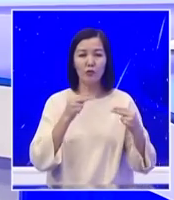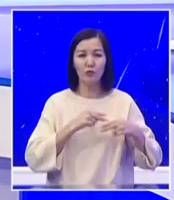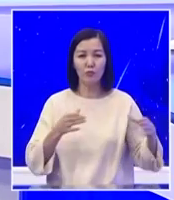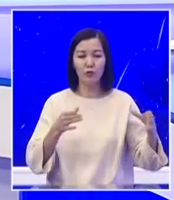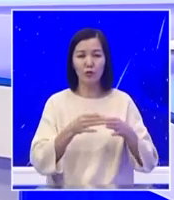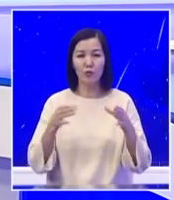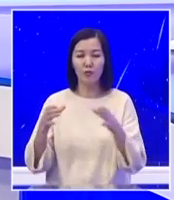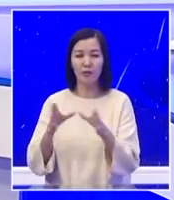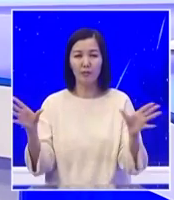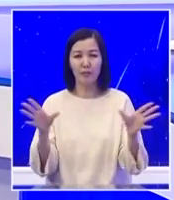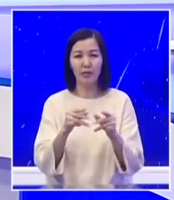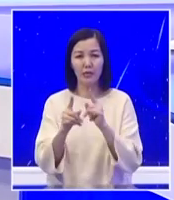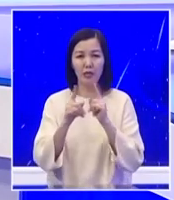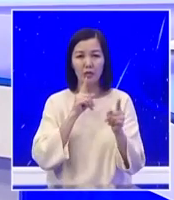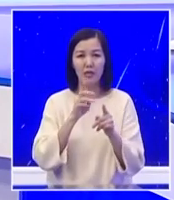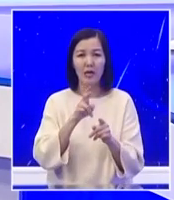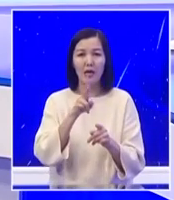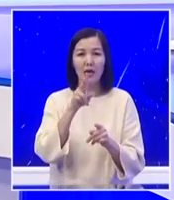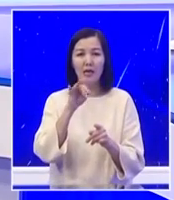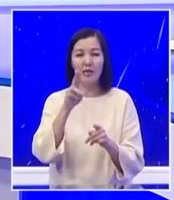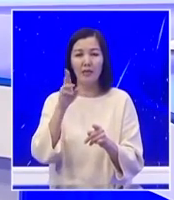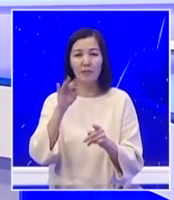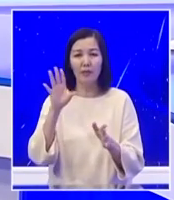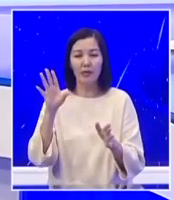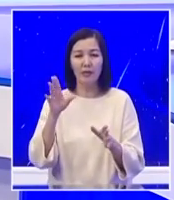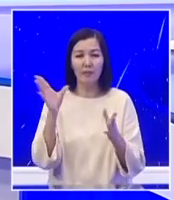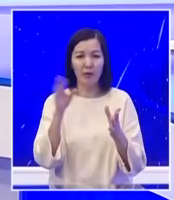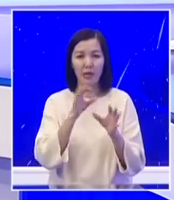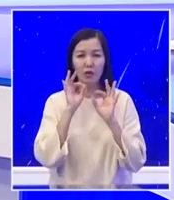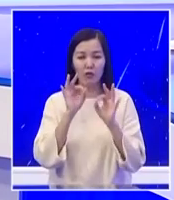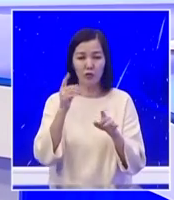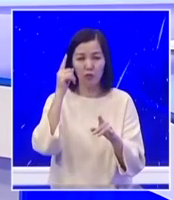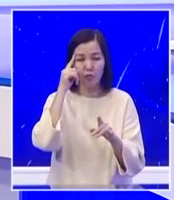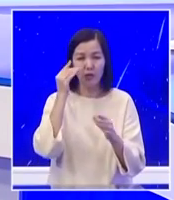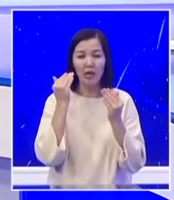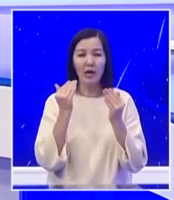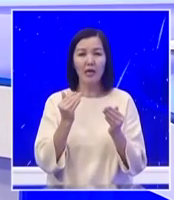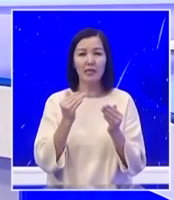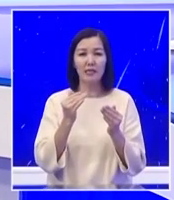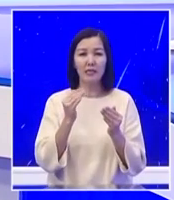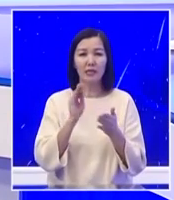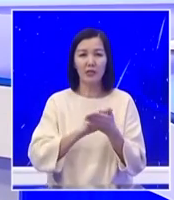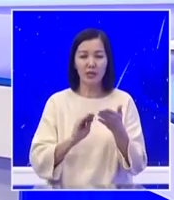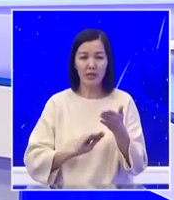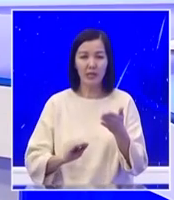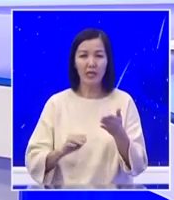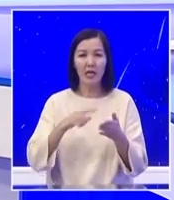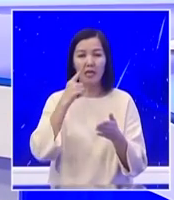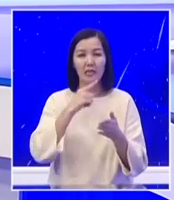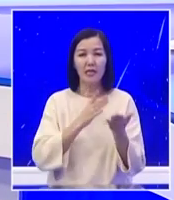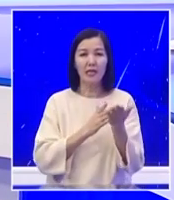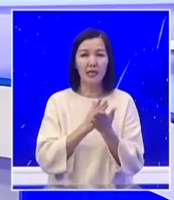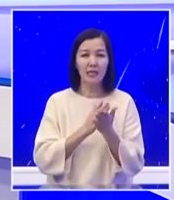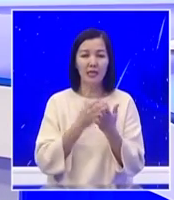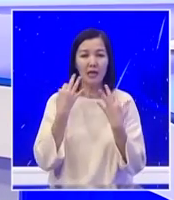бірлескен кеңесінде умлауты әліпбиі басым көпшіліктің қолдауына ие болған. Қазір ғалымдар мен тілшілер жетілдірген нұсқаны ашық